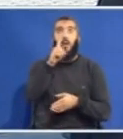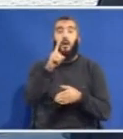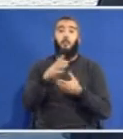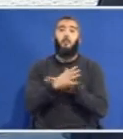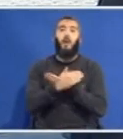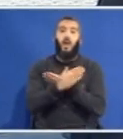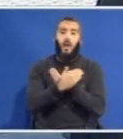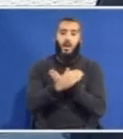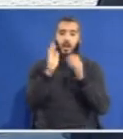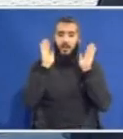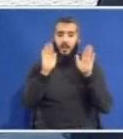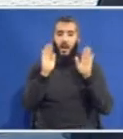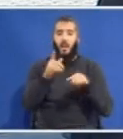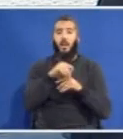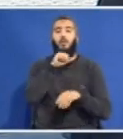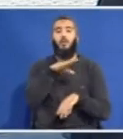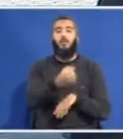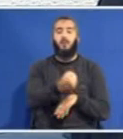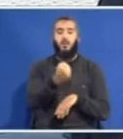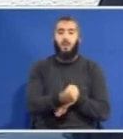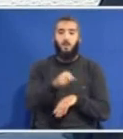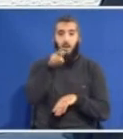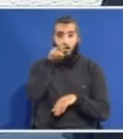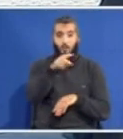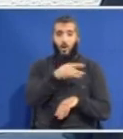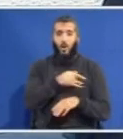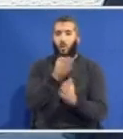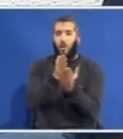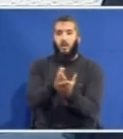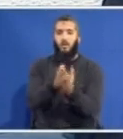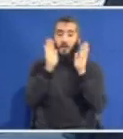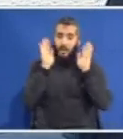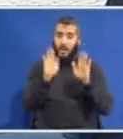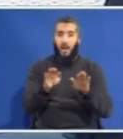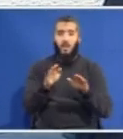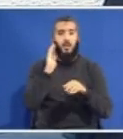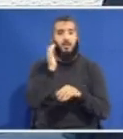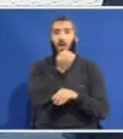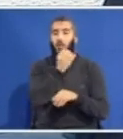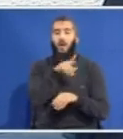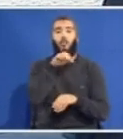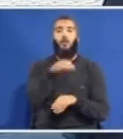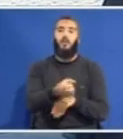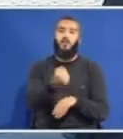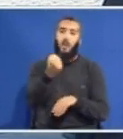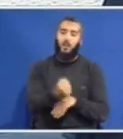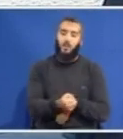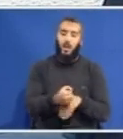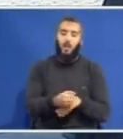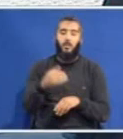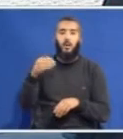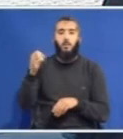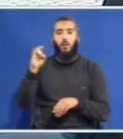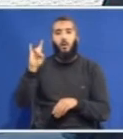يصلون على النبي، يا أيها الذين آمنوا صلوا عليه وسلموا تسليما. الصلاة والسلام عليك